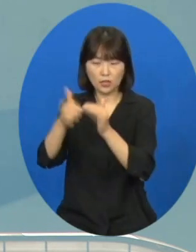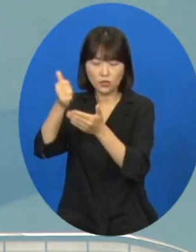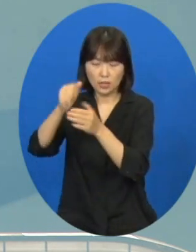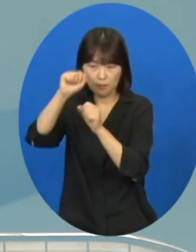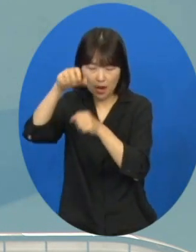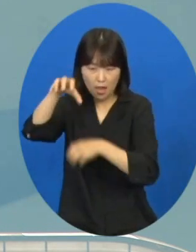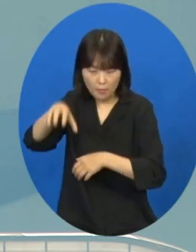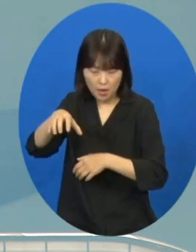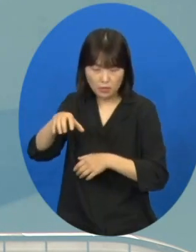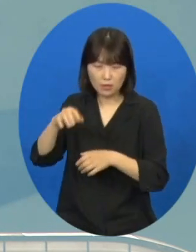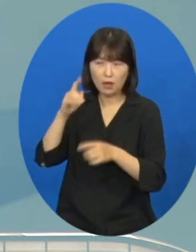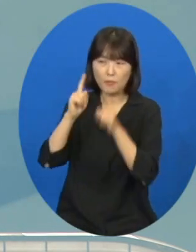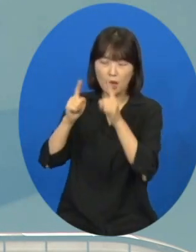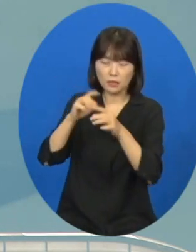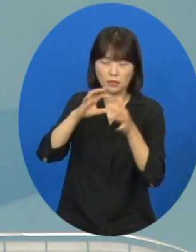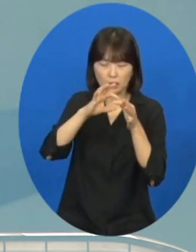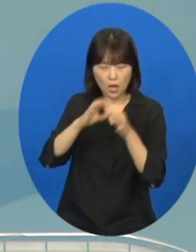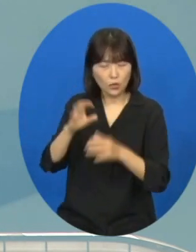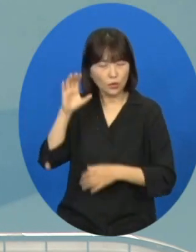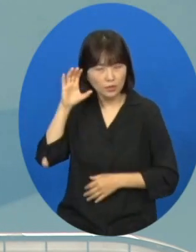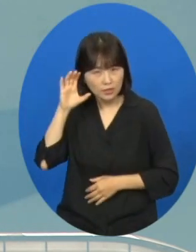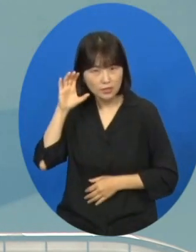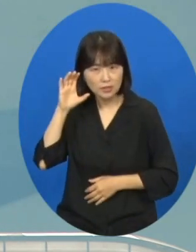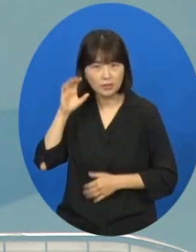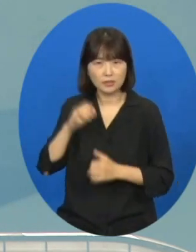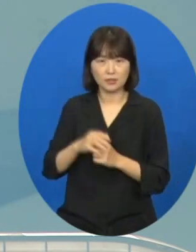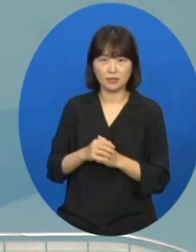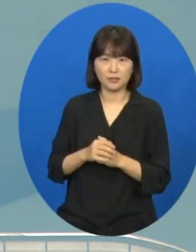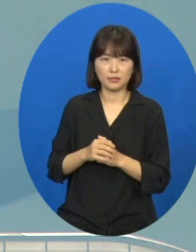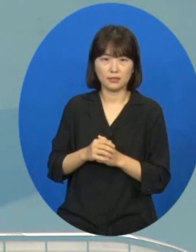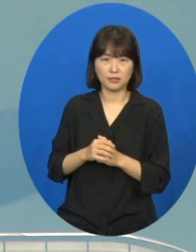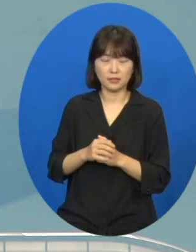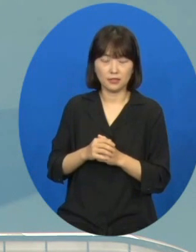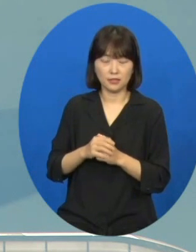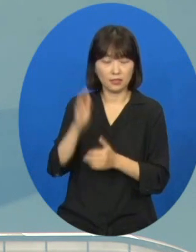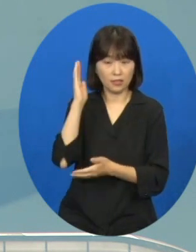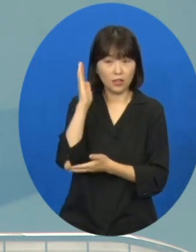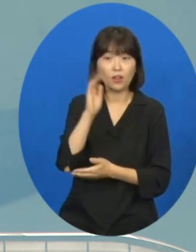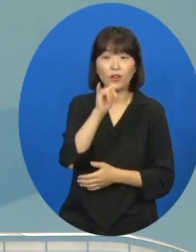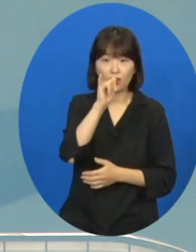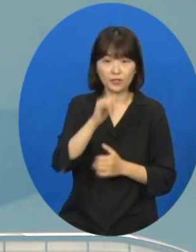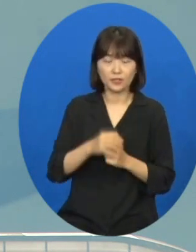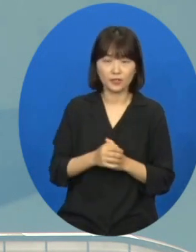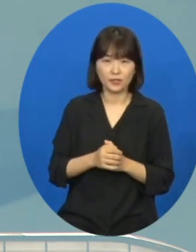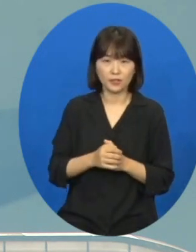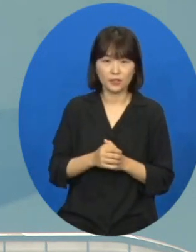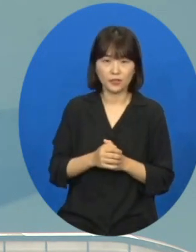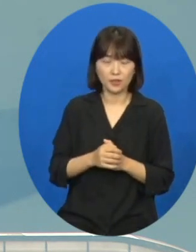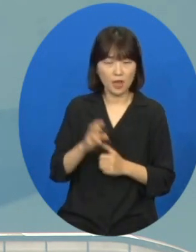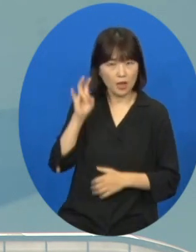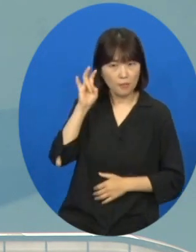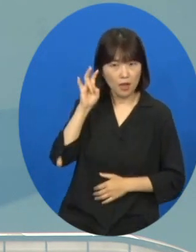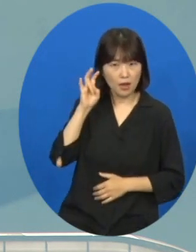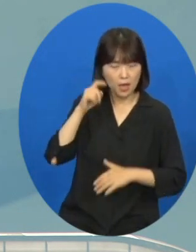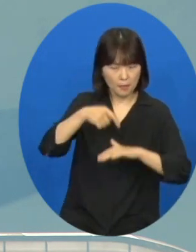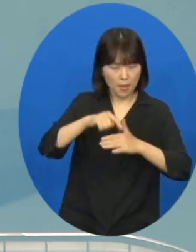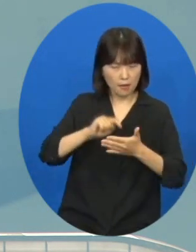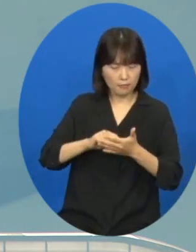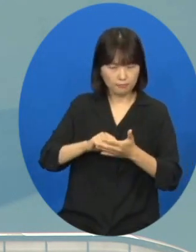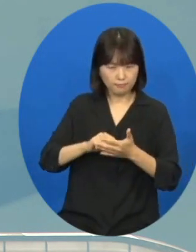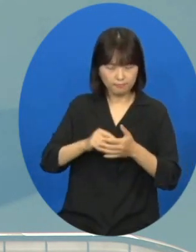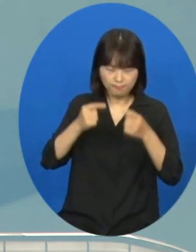그런 성경의 일화가 있잖아요. 마리아는 마음에 너무나 분명히